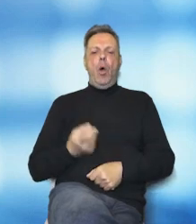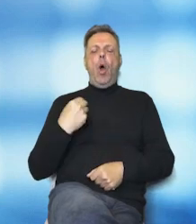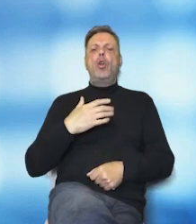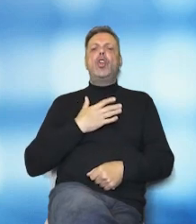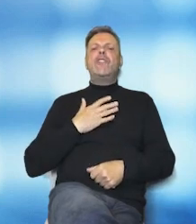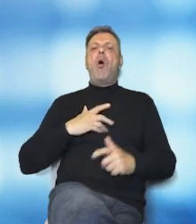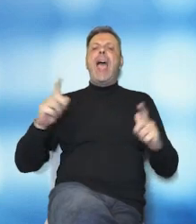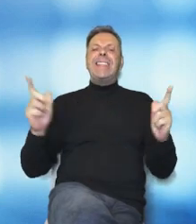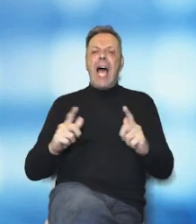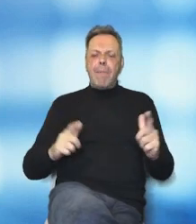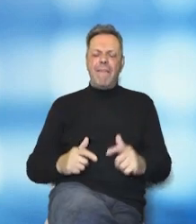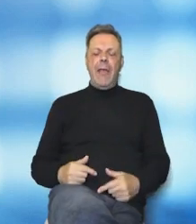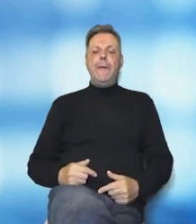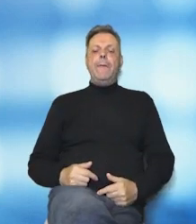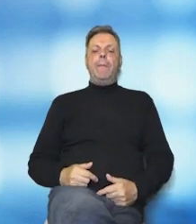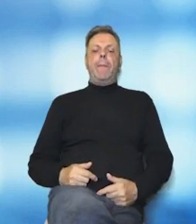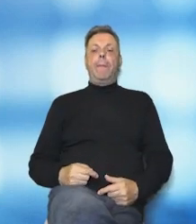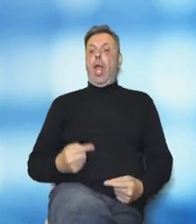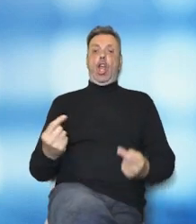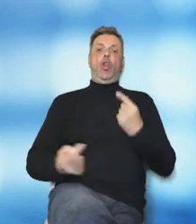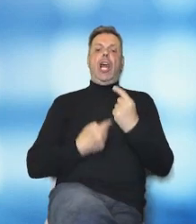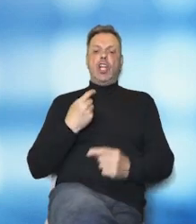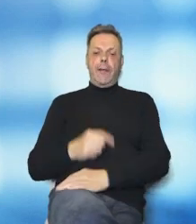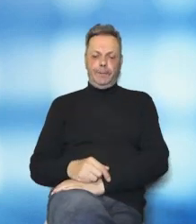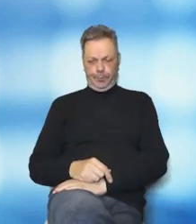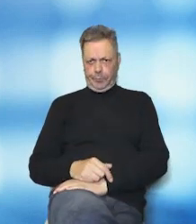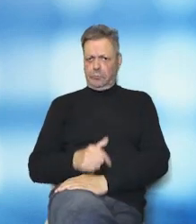svoje zabave, od svoje avanture događaj,